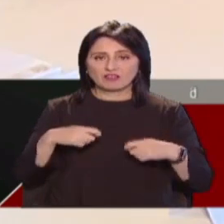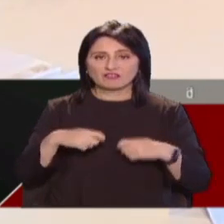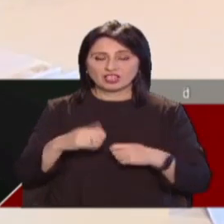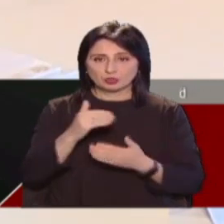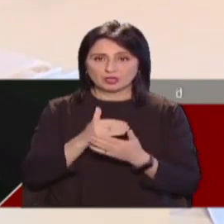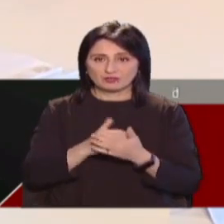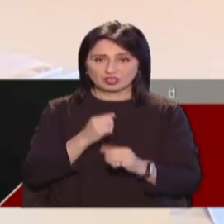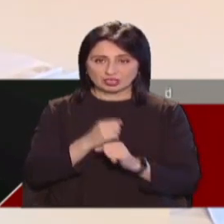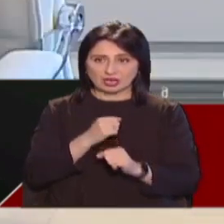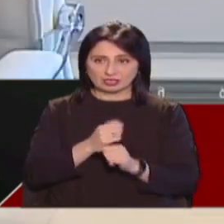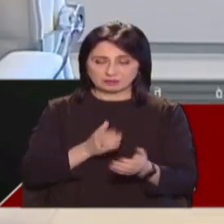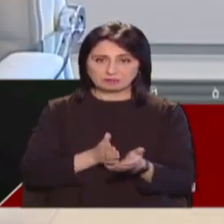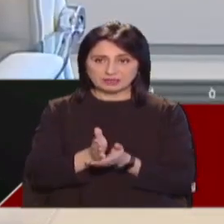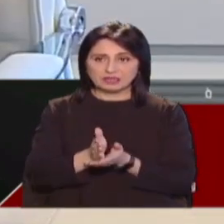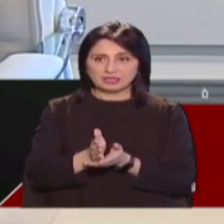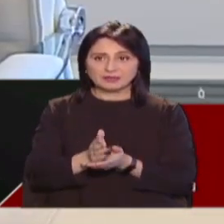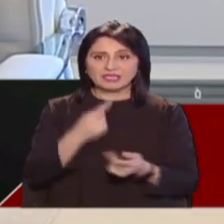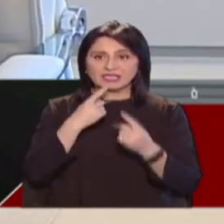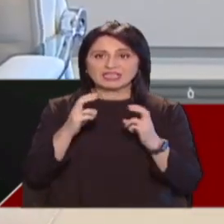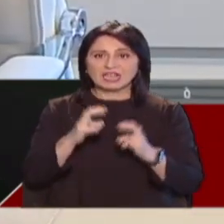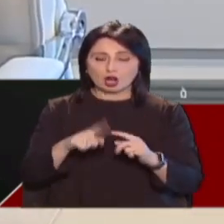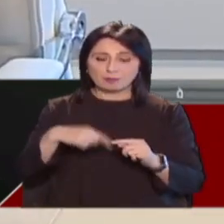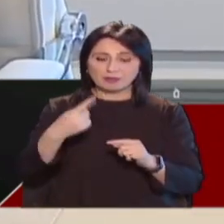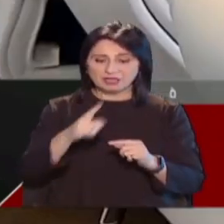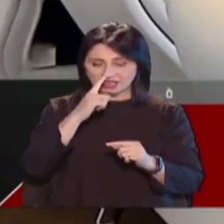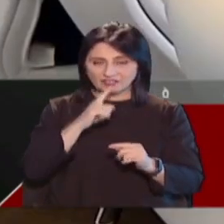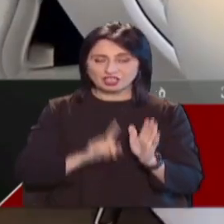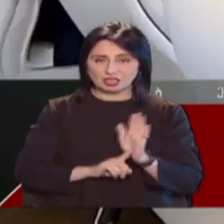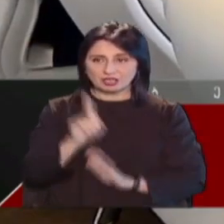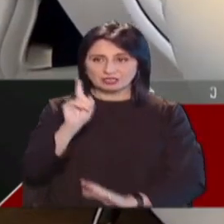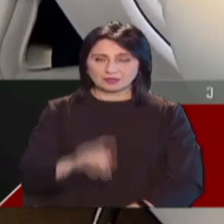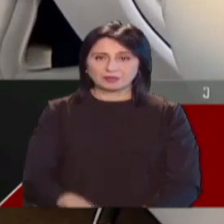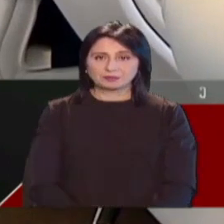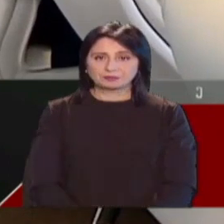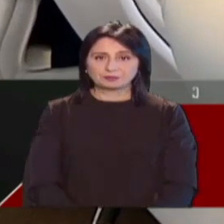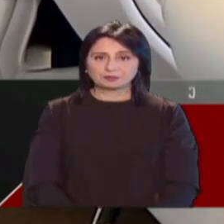ვაჭრობის რეჟიმის დამყარების მიზნით დიალოგი მიმდინარე თვეში დაიწყება.